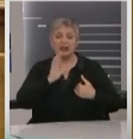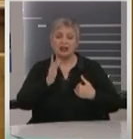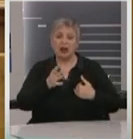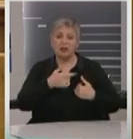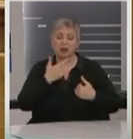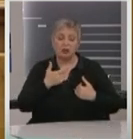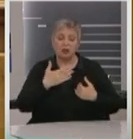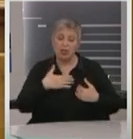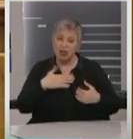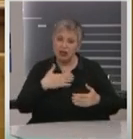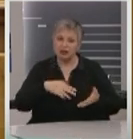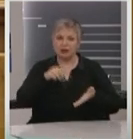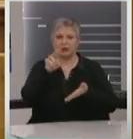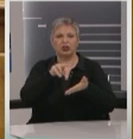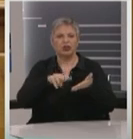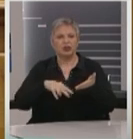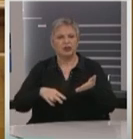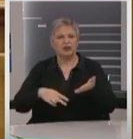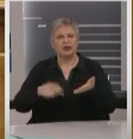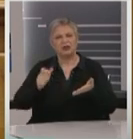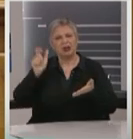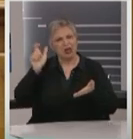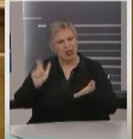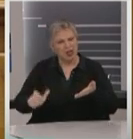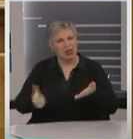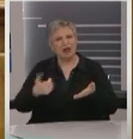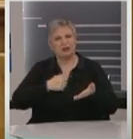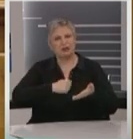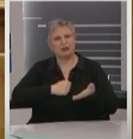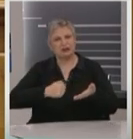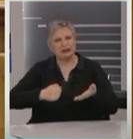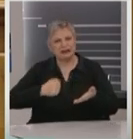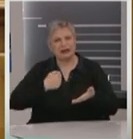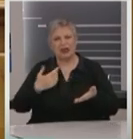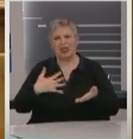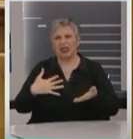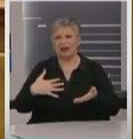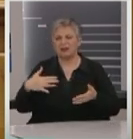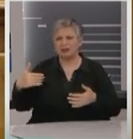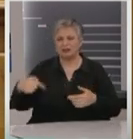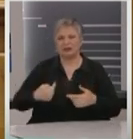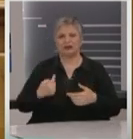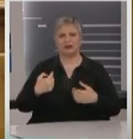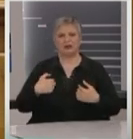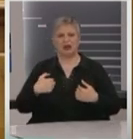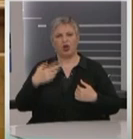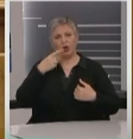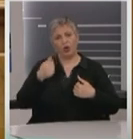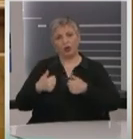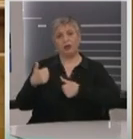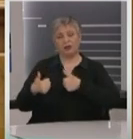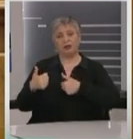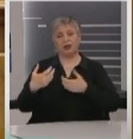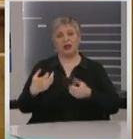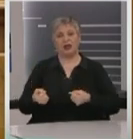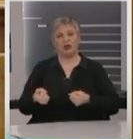έχει και αν θέλετε πικρία και μένος απέναντί μου, διότι είμαστε ανταγωνιστικοί πια. Θα